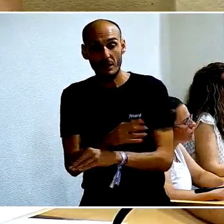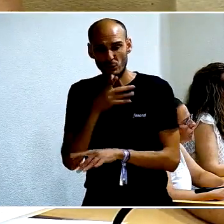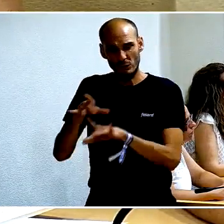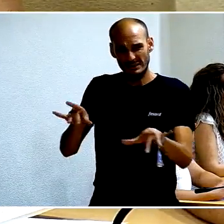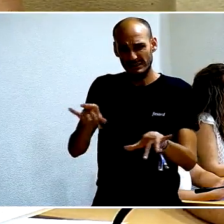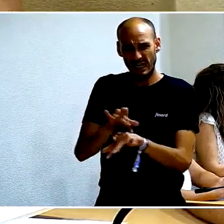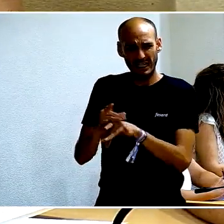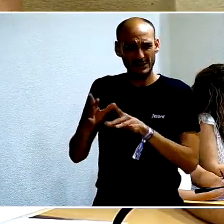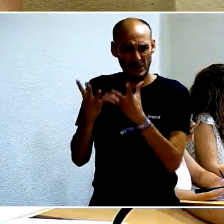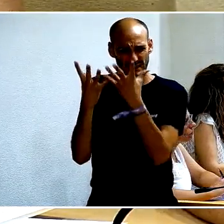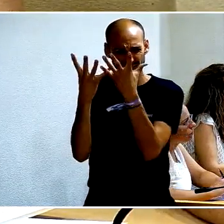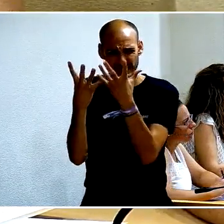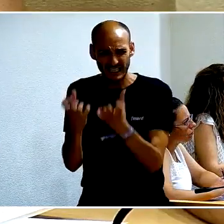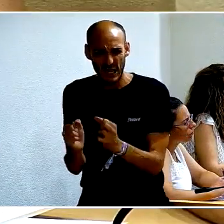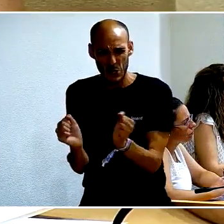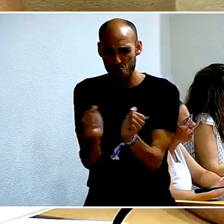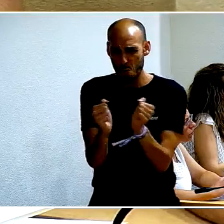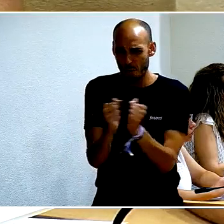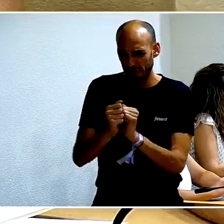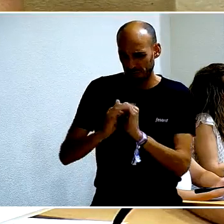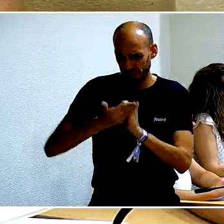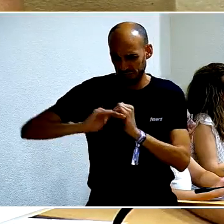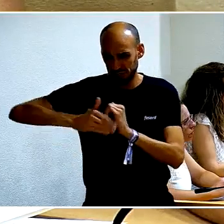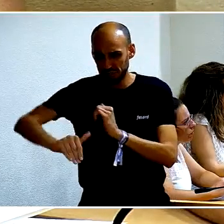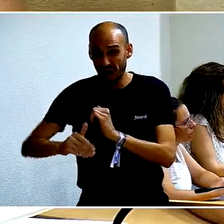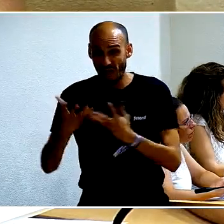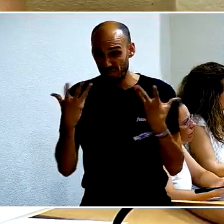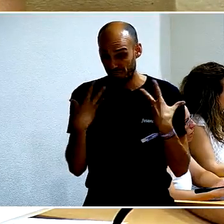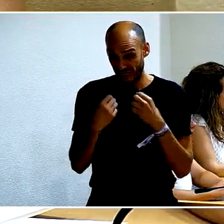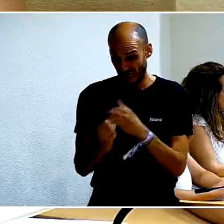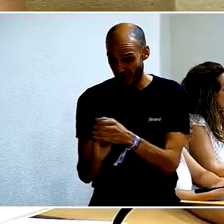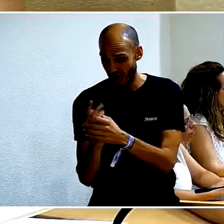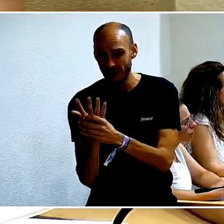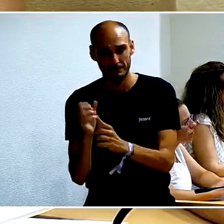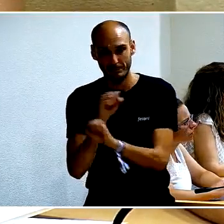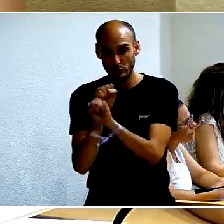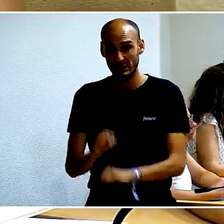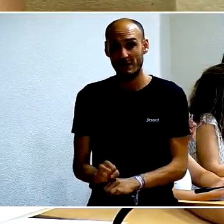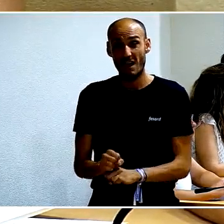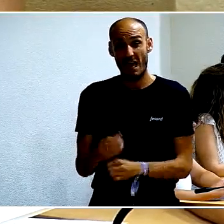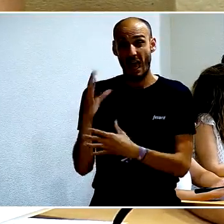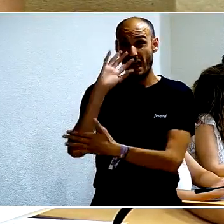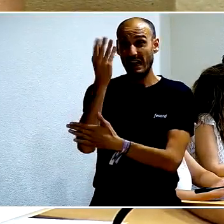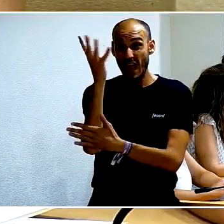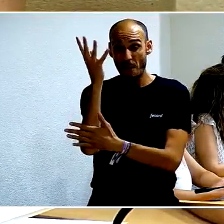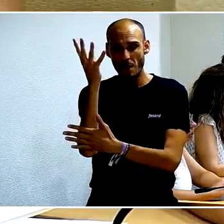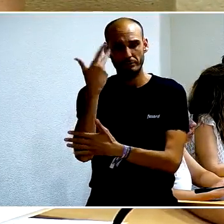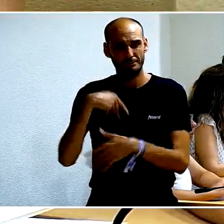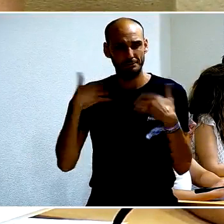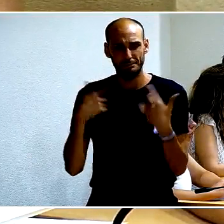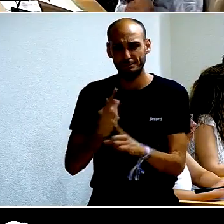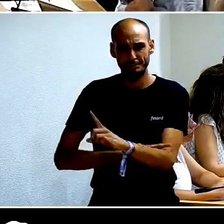inhòspit, un desert pedregós, on no hi ha possibilitat de vida. El clima és extrem i ni poden ni